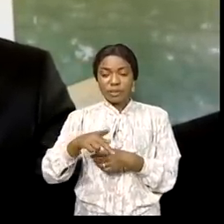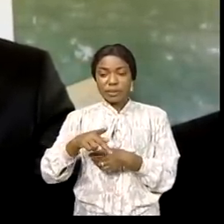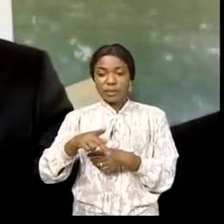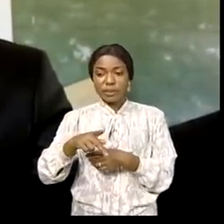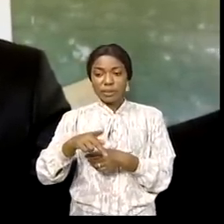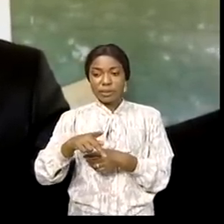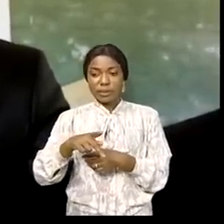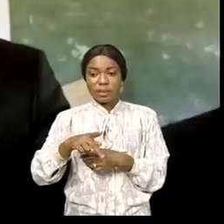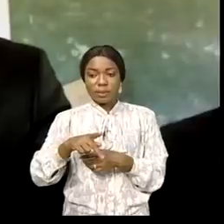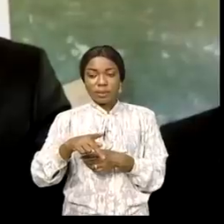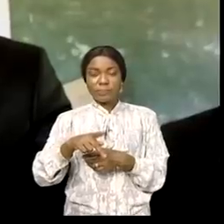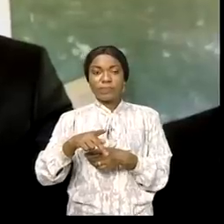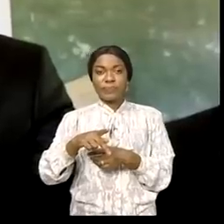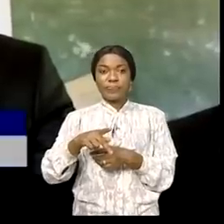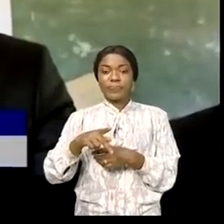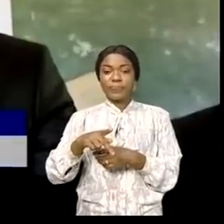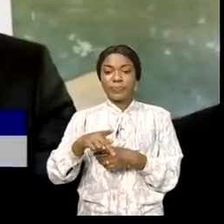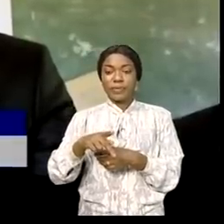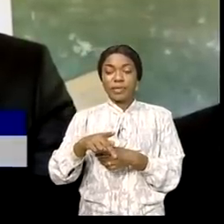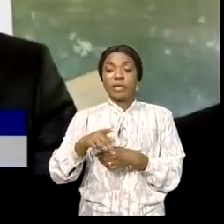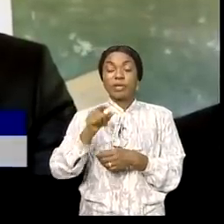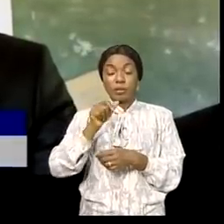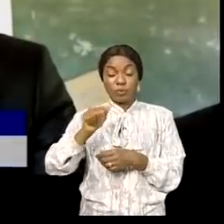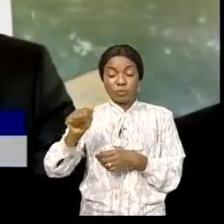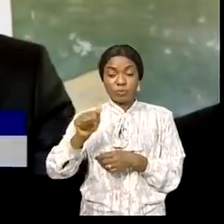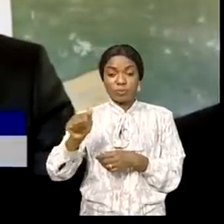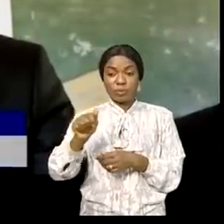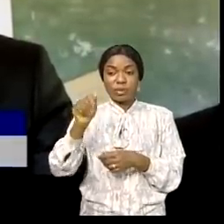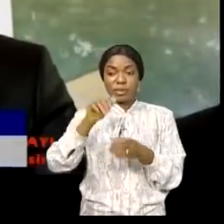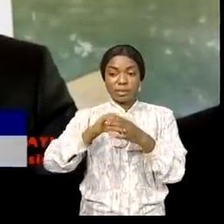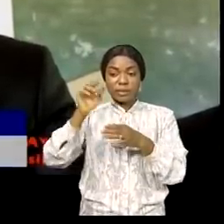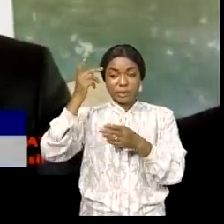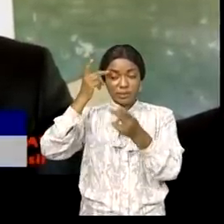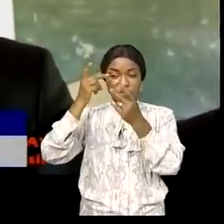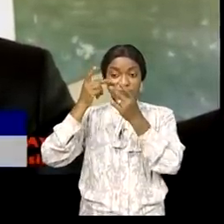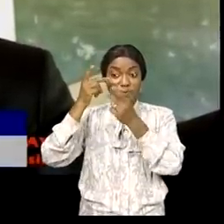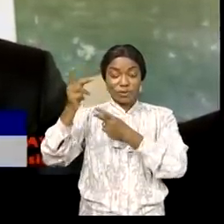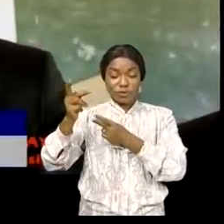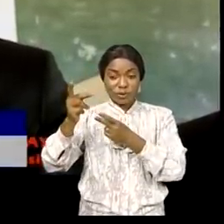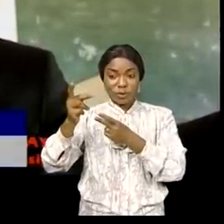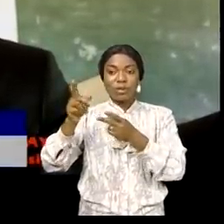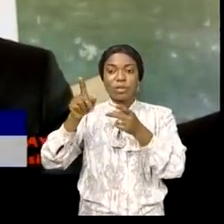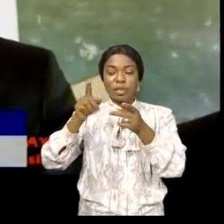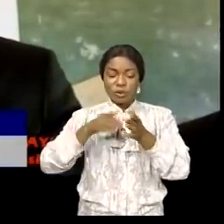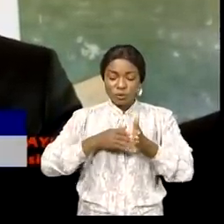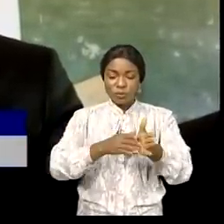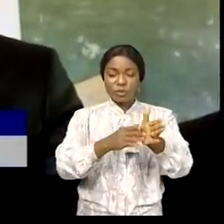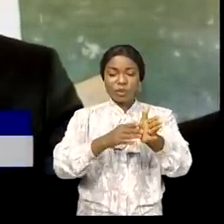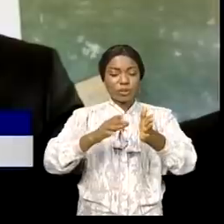Edouard Mulumba Mutandam qui dans sa vision il suit toujours le pas du chef de l'État